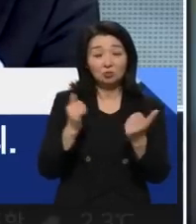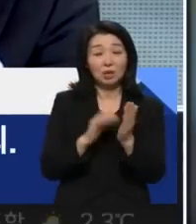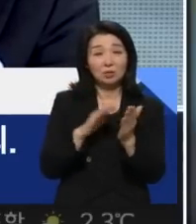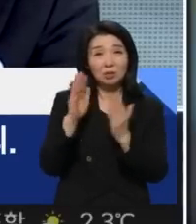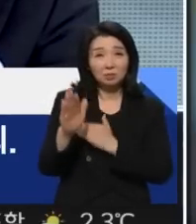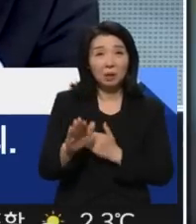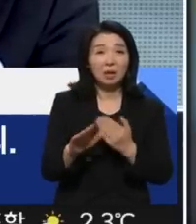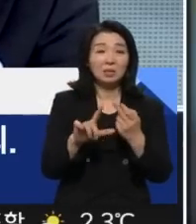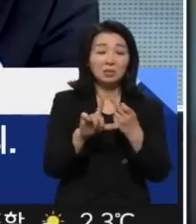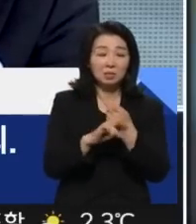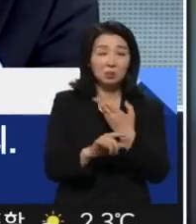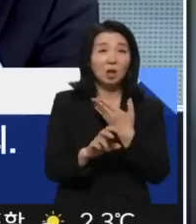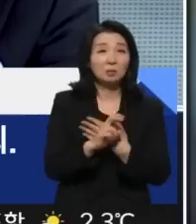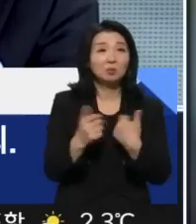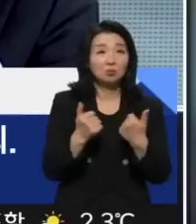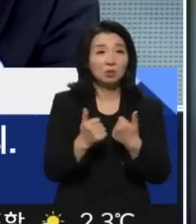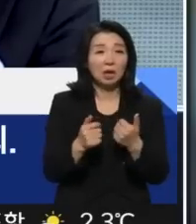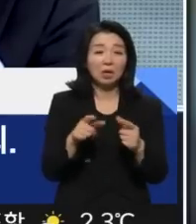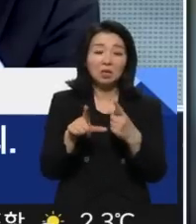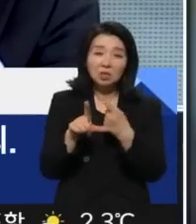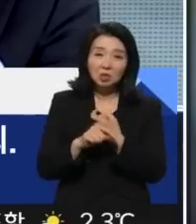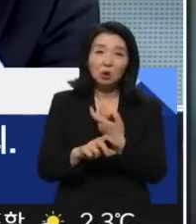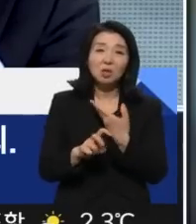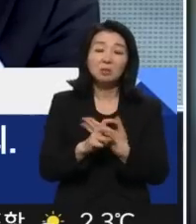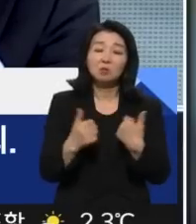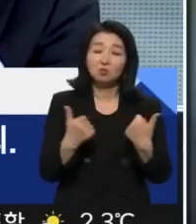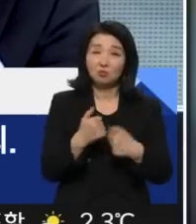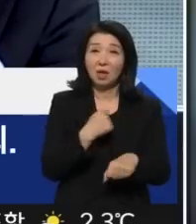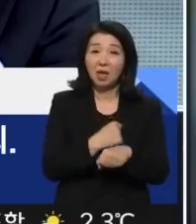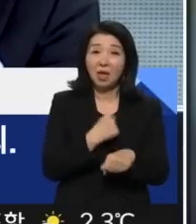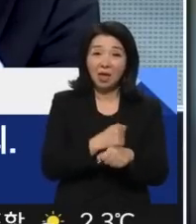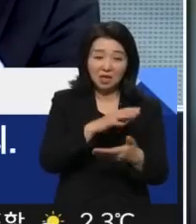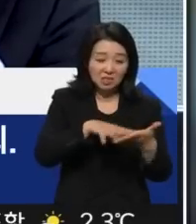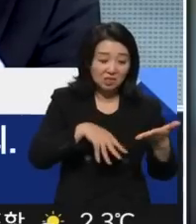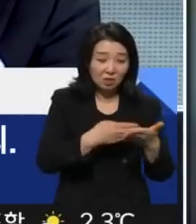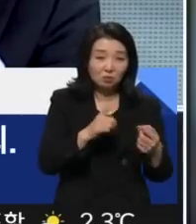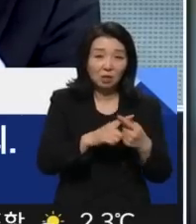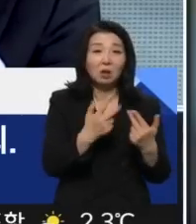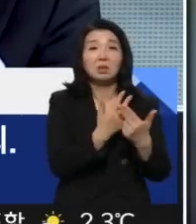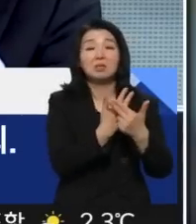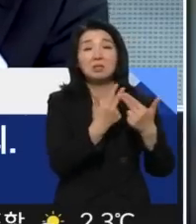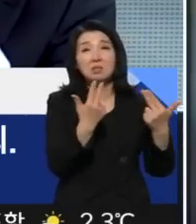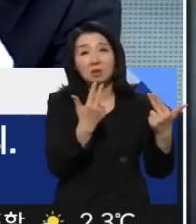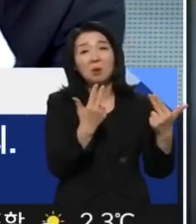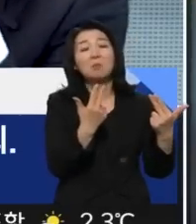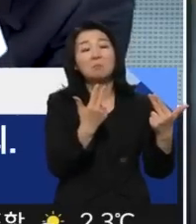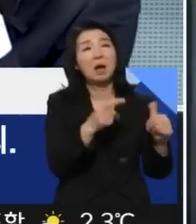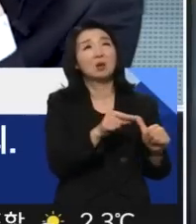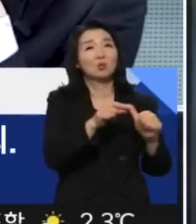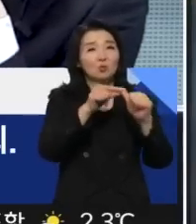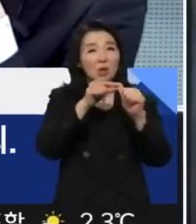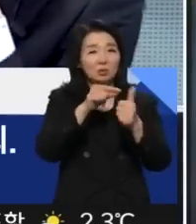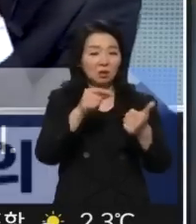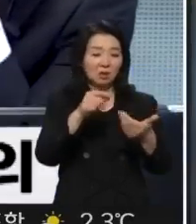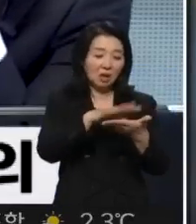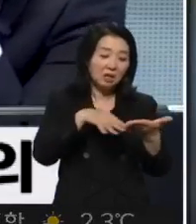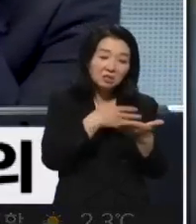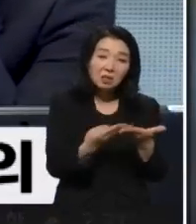12월 임시국회, 1월 네. 임시국회 네. 그렇게 모든 스케줄이 네. 이재명 피의자 구하기 스케줄 아닌가.